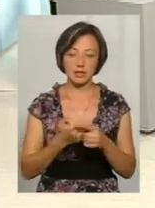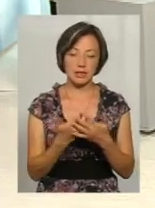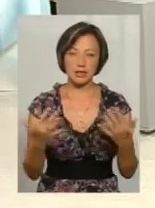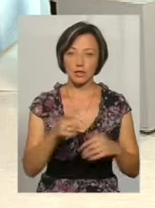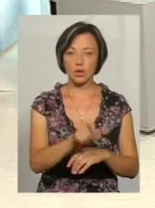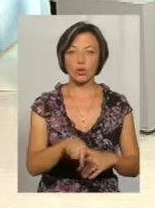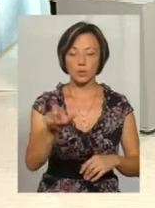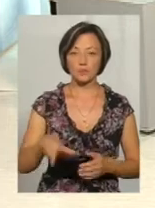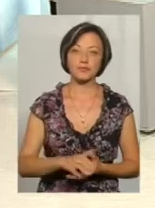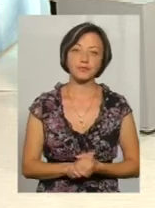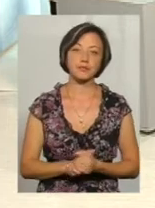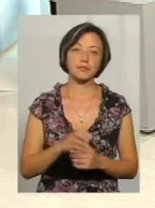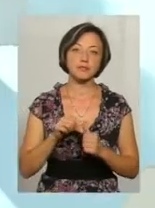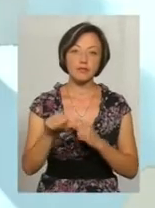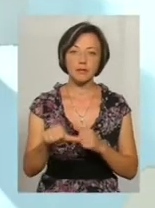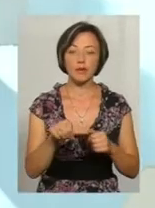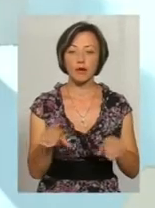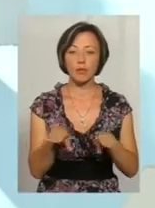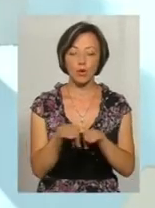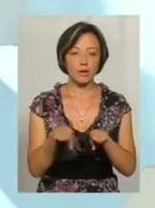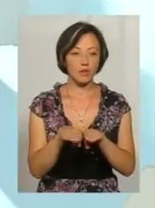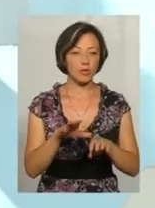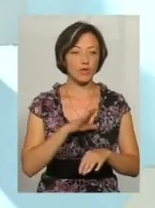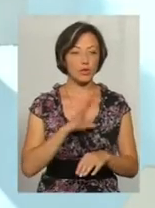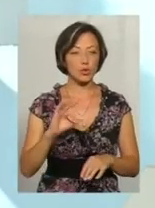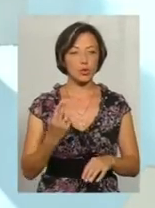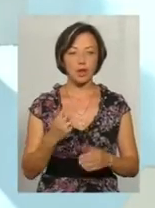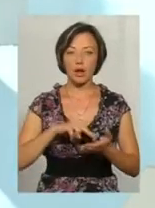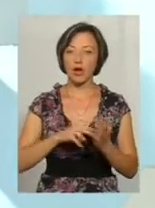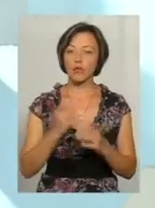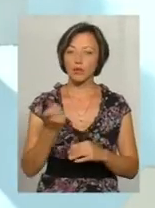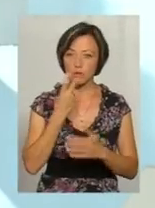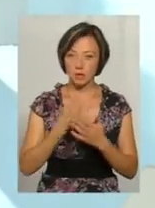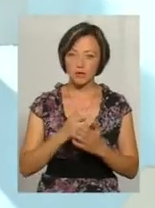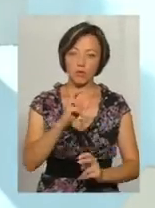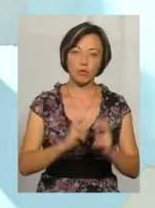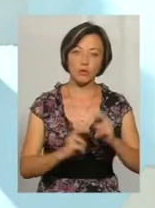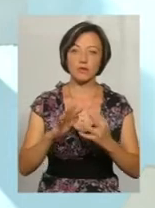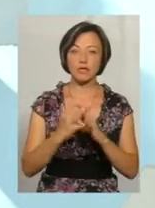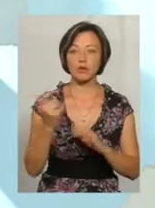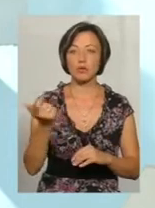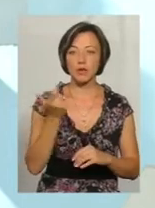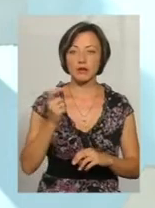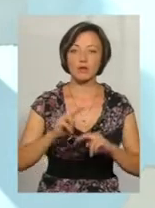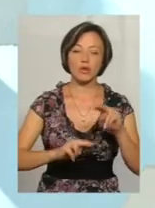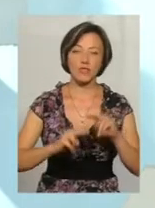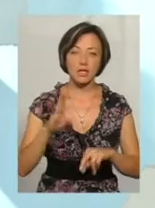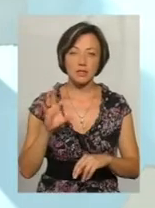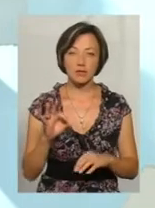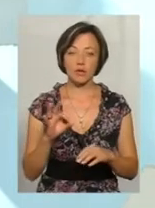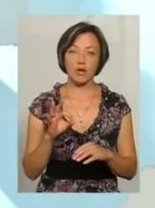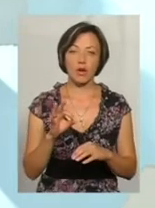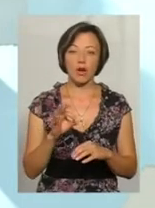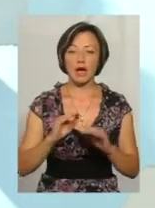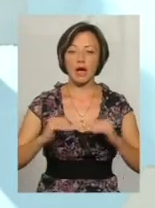люди. Крім того, порівнювали соціально-економічні показники, це промисловість, сільське господарство, будівництво, ріст